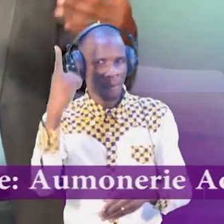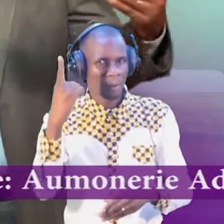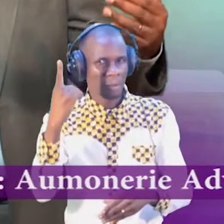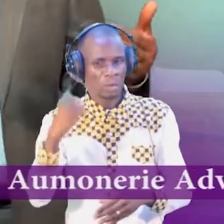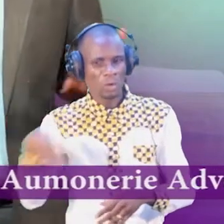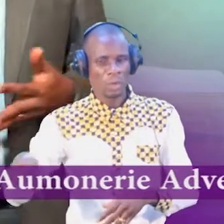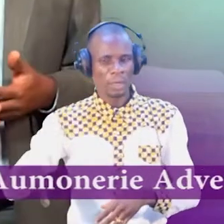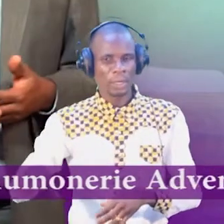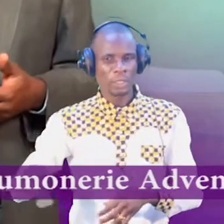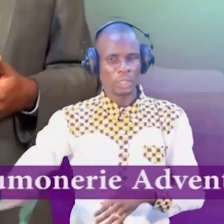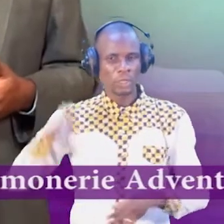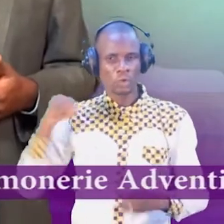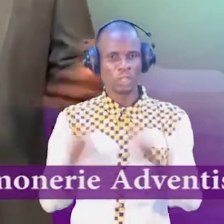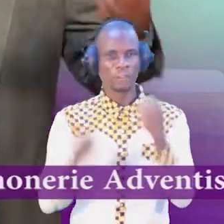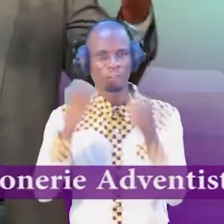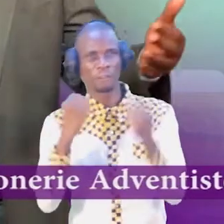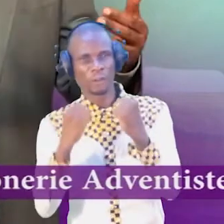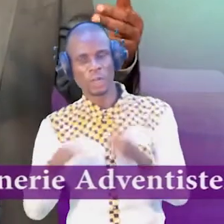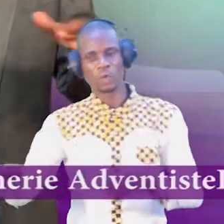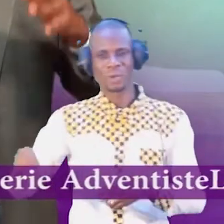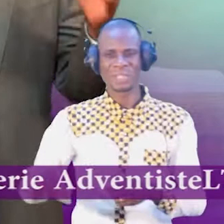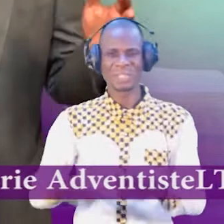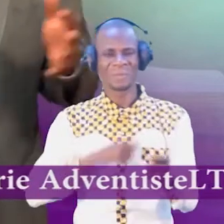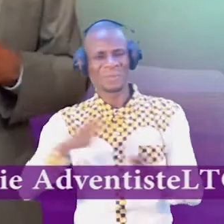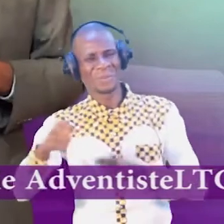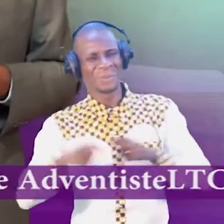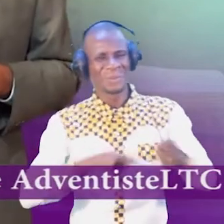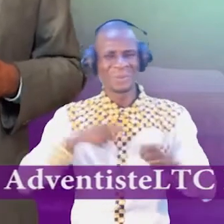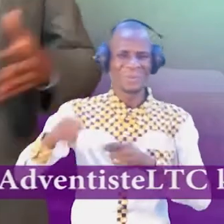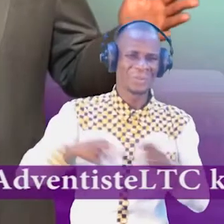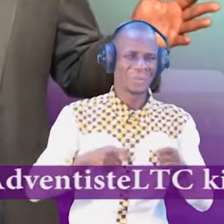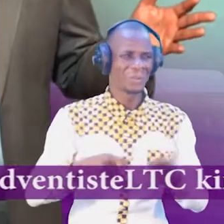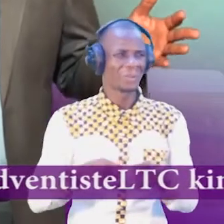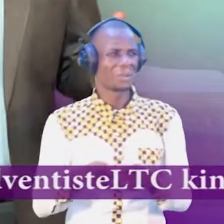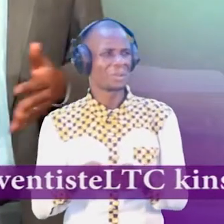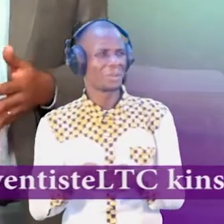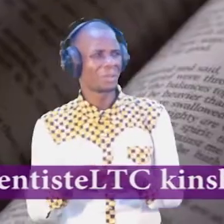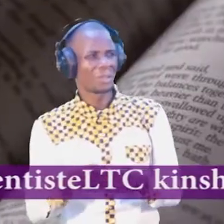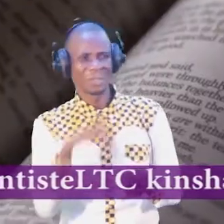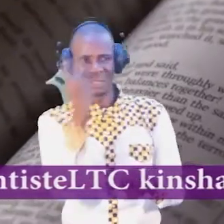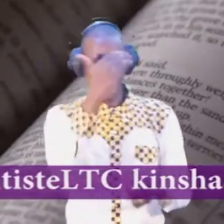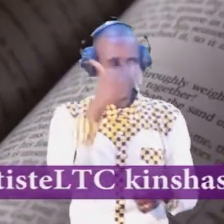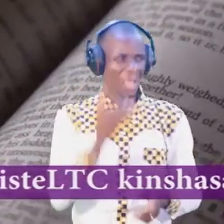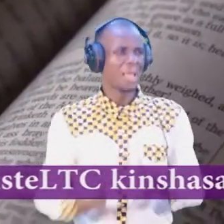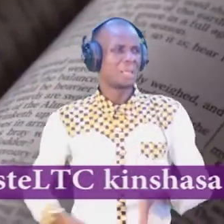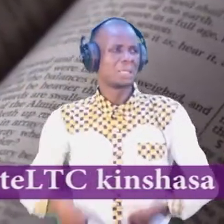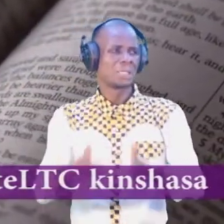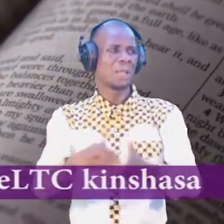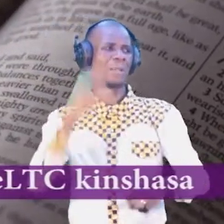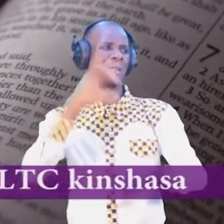Lelo bato mususu bazali kotia ete mitindo ya bonzambe. Oyo ezali kokabola bolamu na mabe ezali lisusu na ntina te. Et même certains